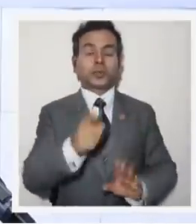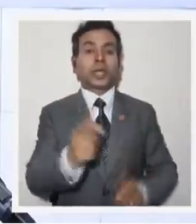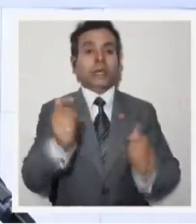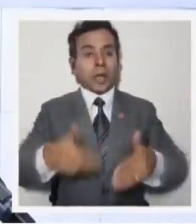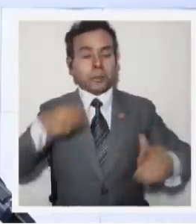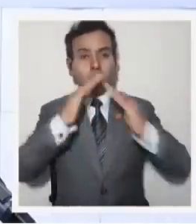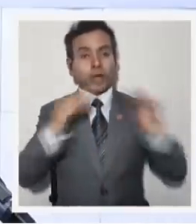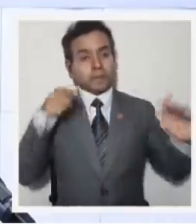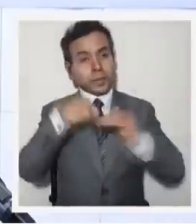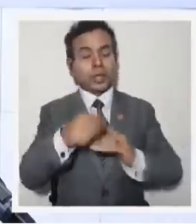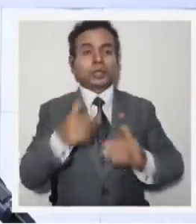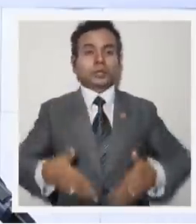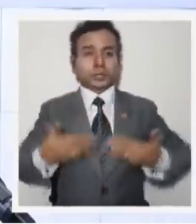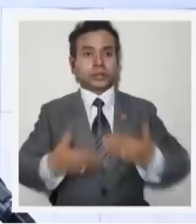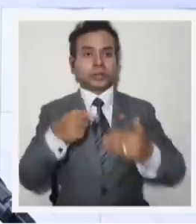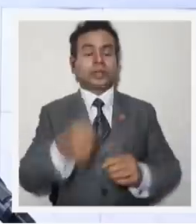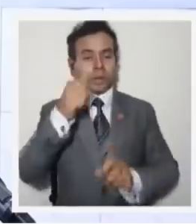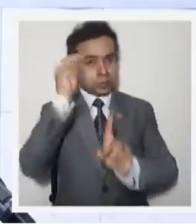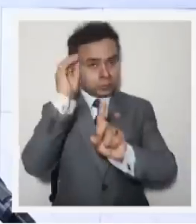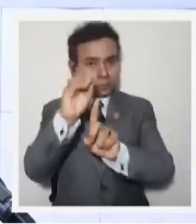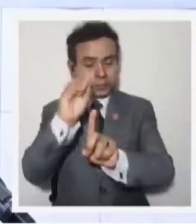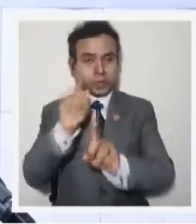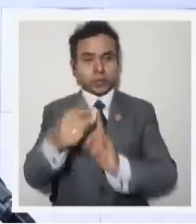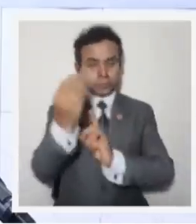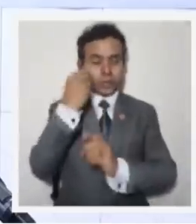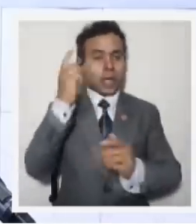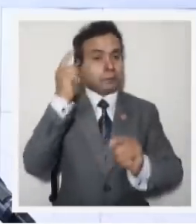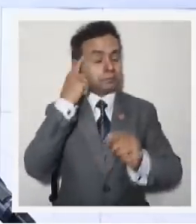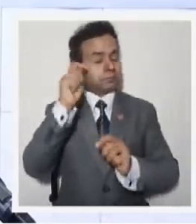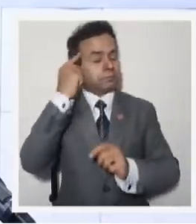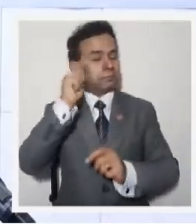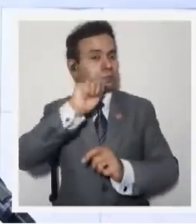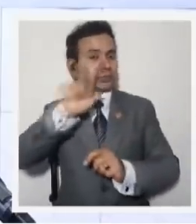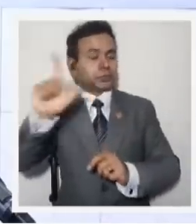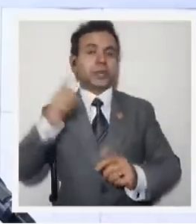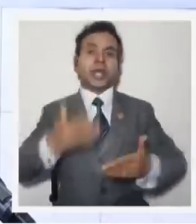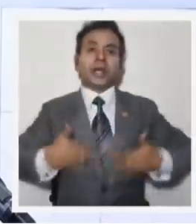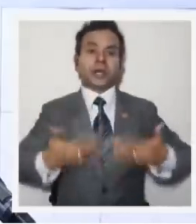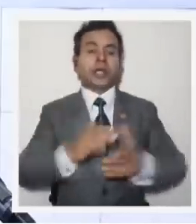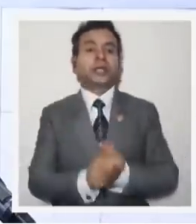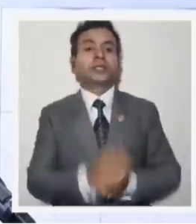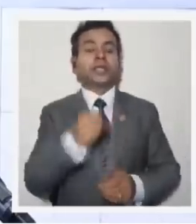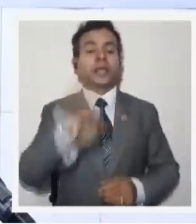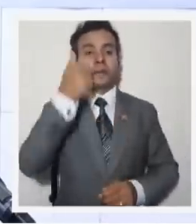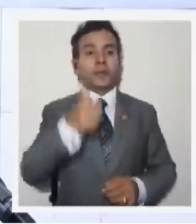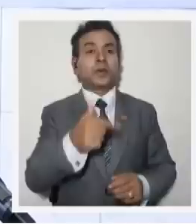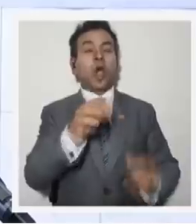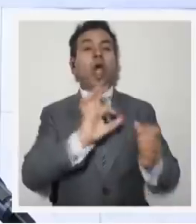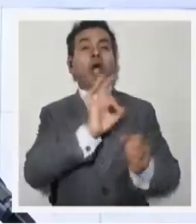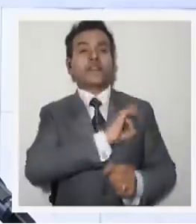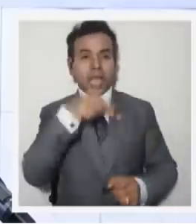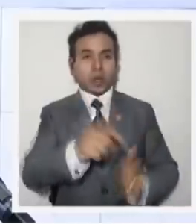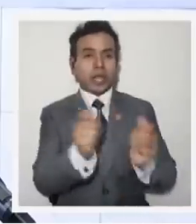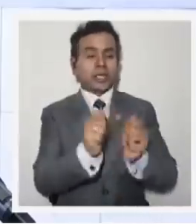সময় আমরা যেহেতু একটি দুর্যোগের মধ্যে কাটাচ্ছি, মানসিক স্বাস্থ্যের যত্ন নেওয়া প্রত্যেকেরই খুবই দরকার। আমরা যারা কর্মস্থলে আছি